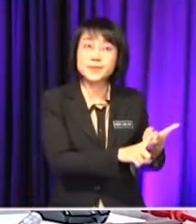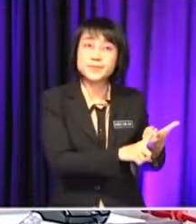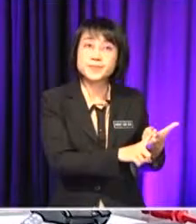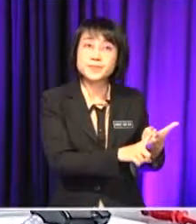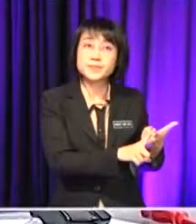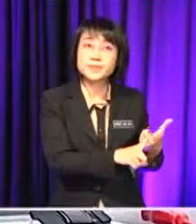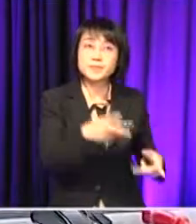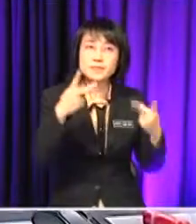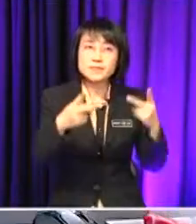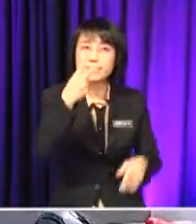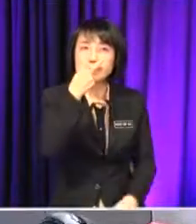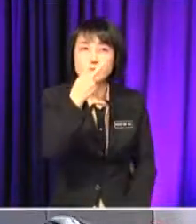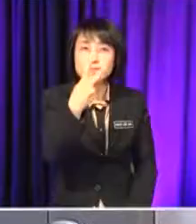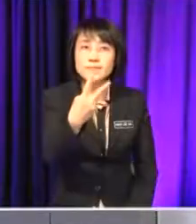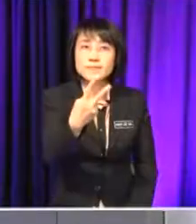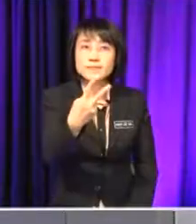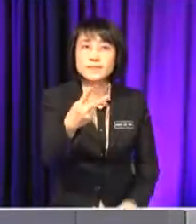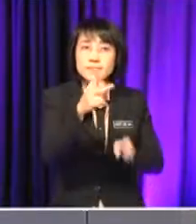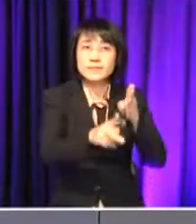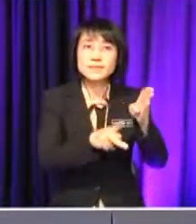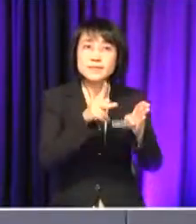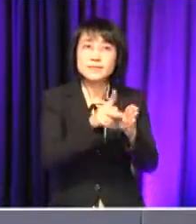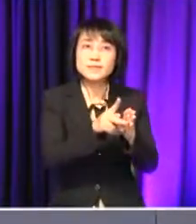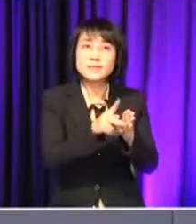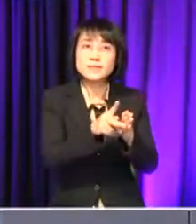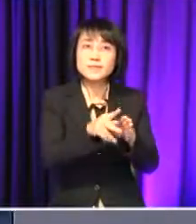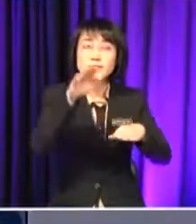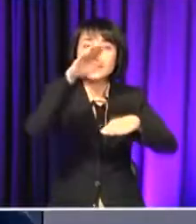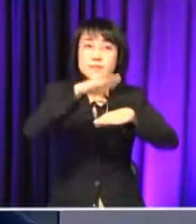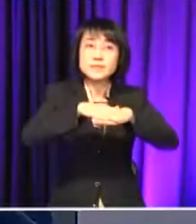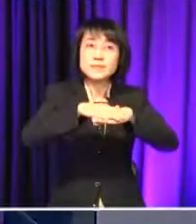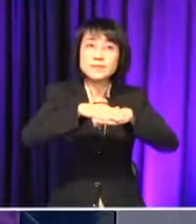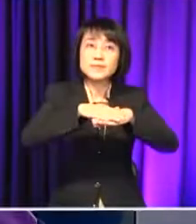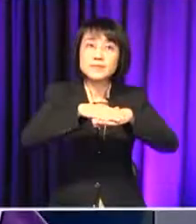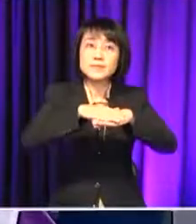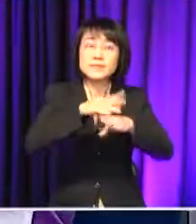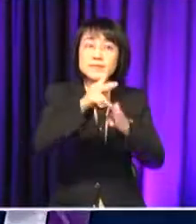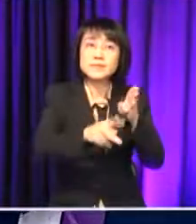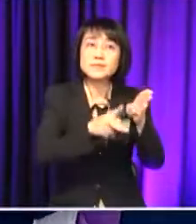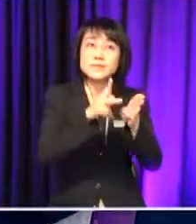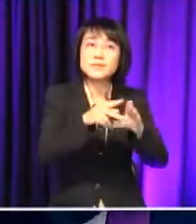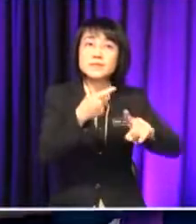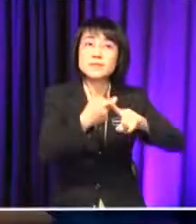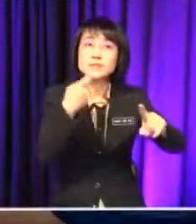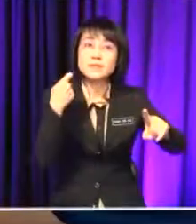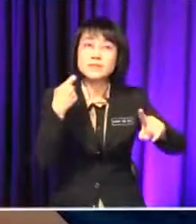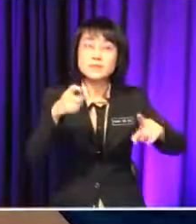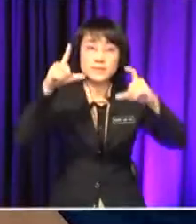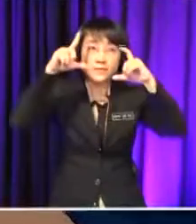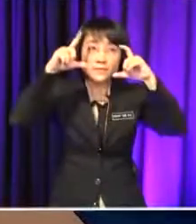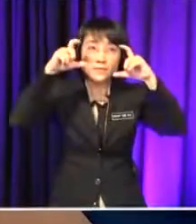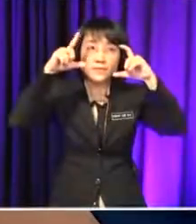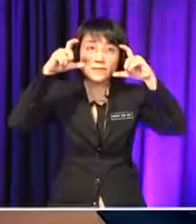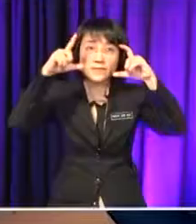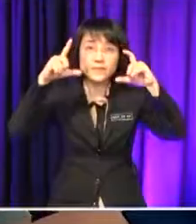kalau kita lihatkan di sini, kabel yang berada di atas ini adalah kabel daripada kamera.